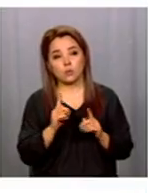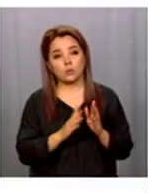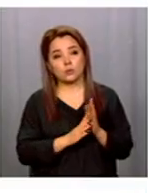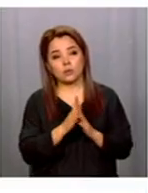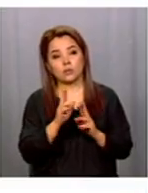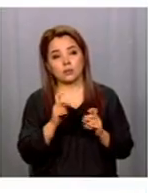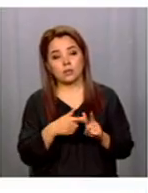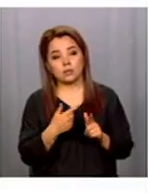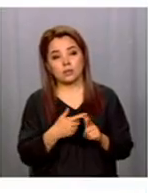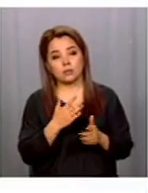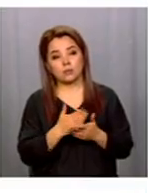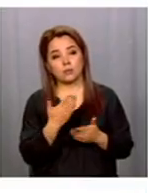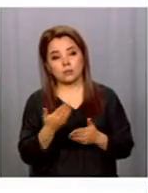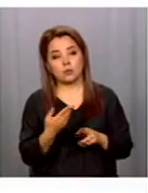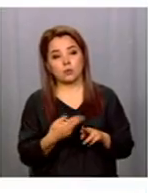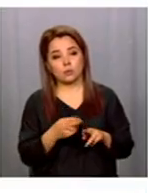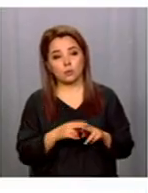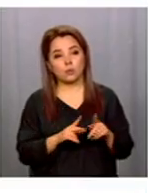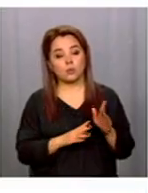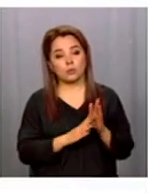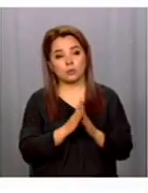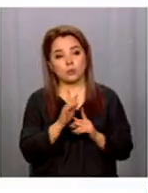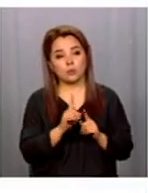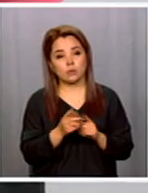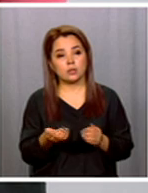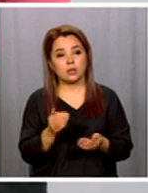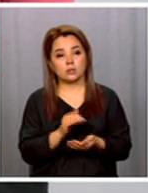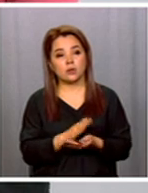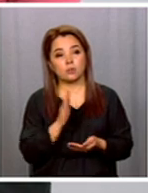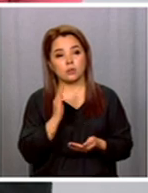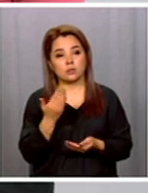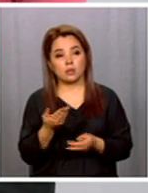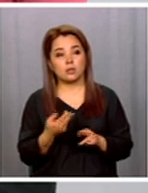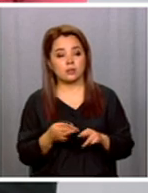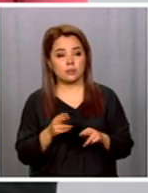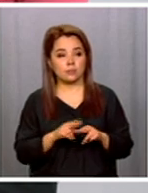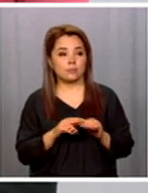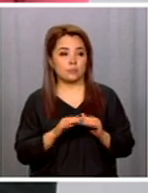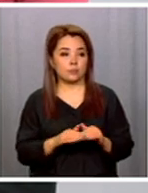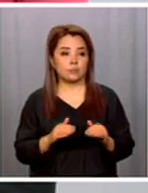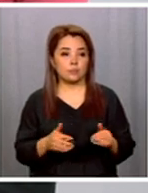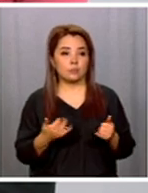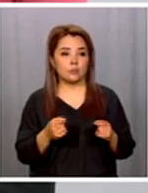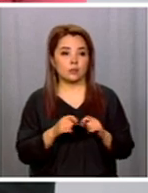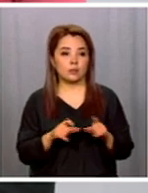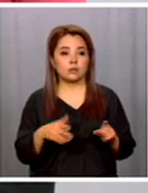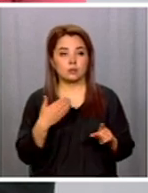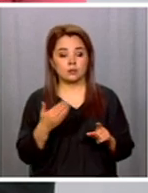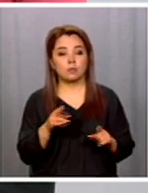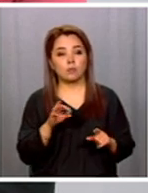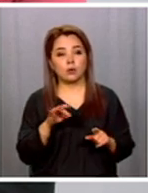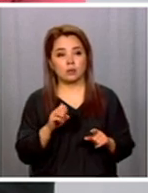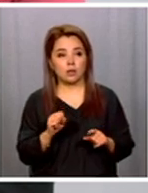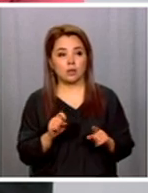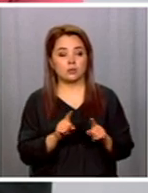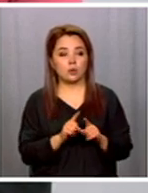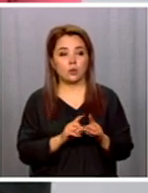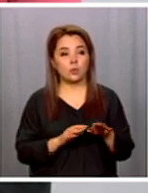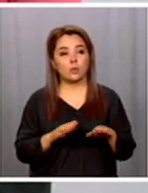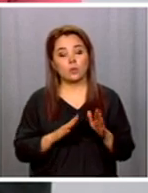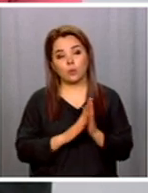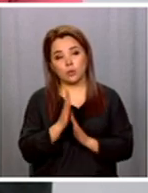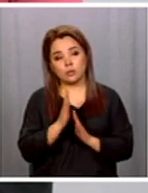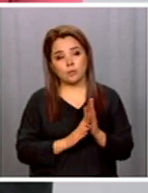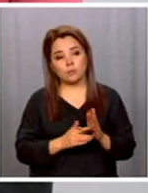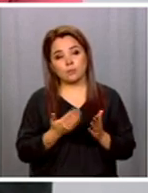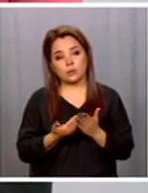дейтін болсақ, біз сол өскіншемен танысатын боламыз. Сонымен, балалар, бүгінгі сабақта біз споралы өсімдіктердің мысалы